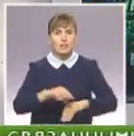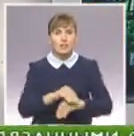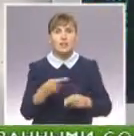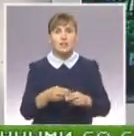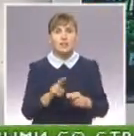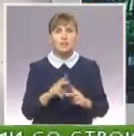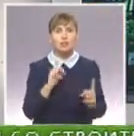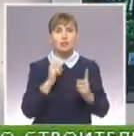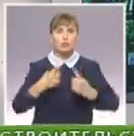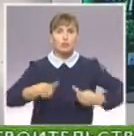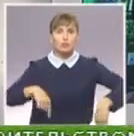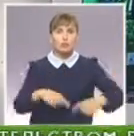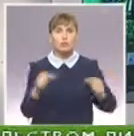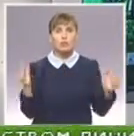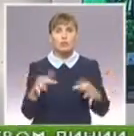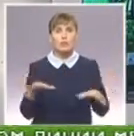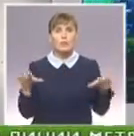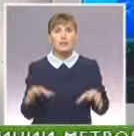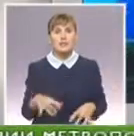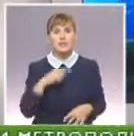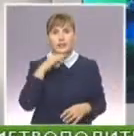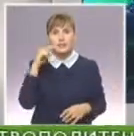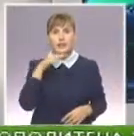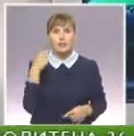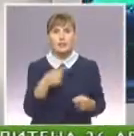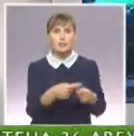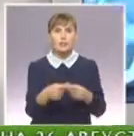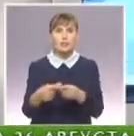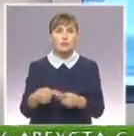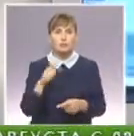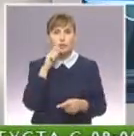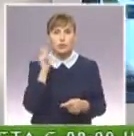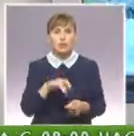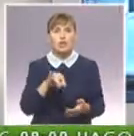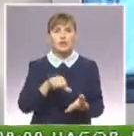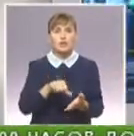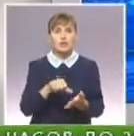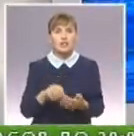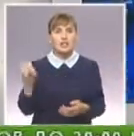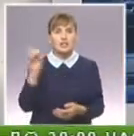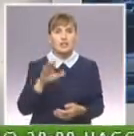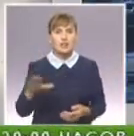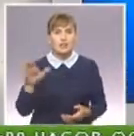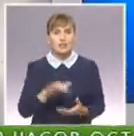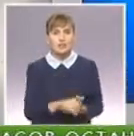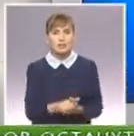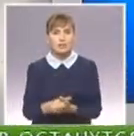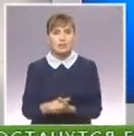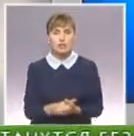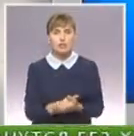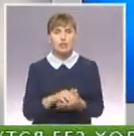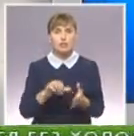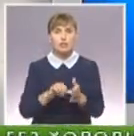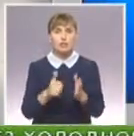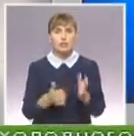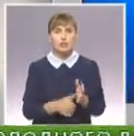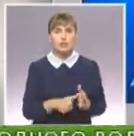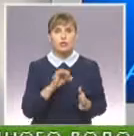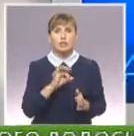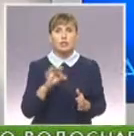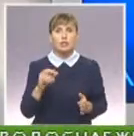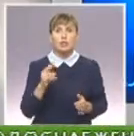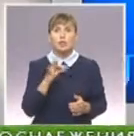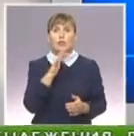вместе. Для этого за круглым столом собрались президенты Казахстана, России, Белоруссии, Украины и представители Европейского Союза.